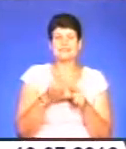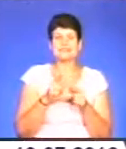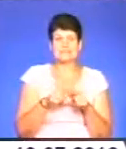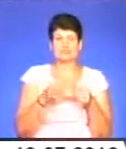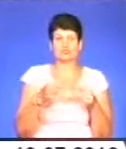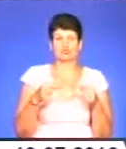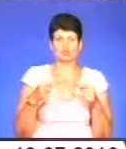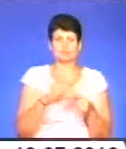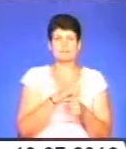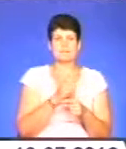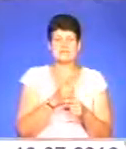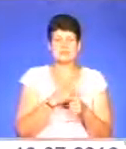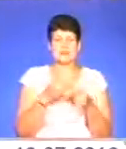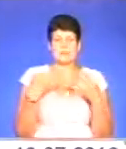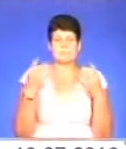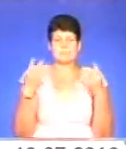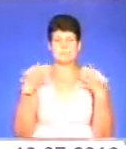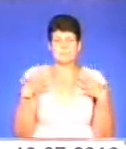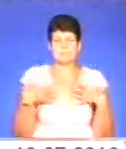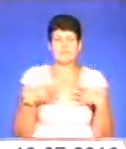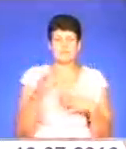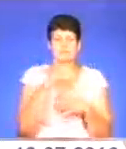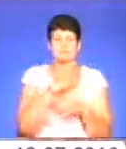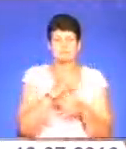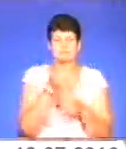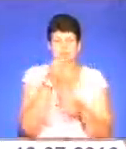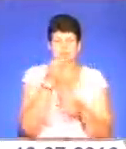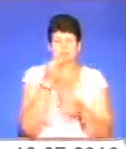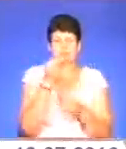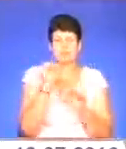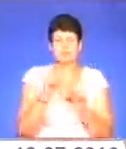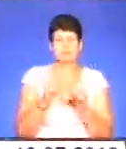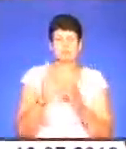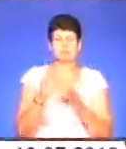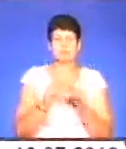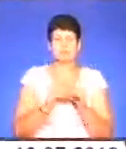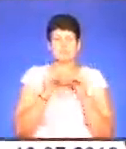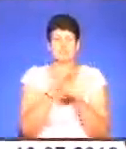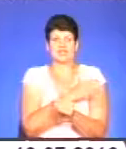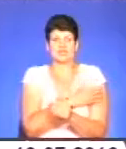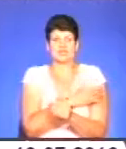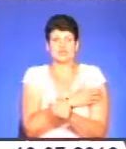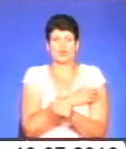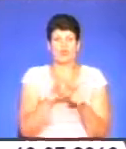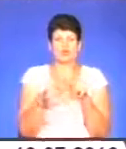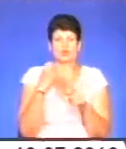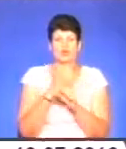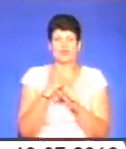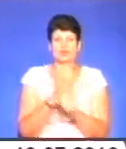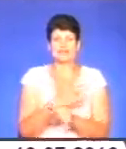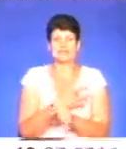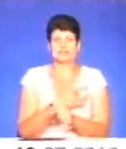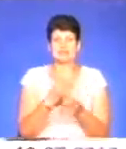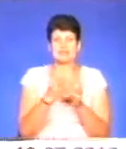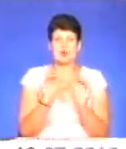продукти підсилюють потовиділення. Їх споживання у спеку може викликати підвищення тиску, порушення роботи серця. Слід